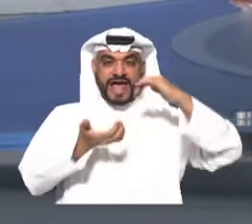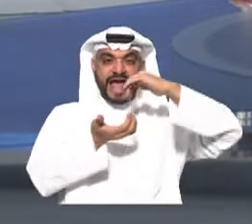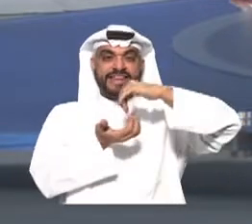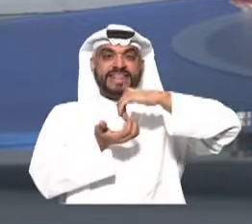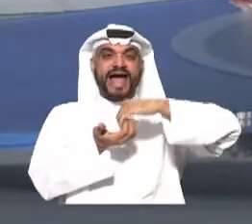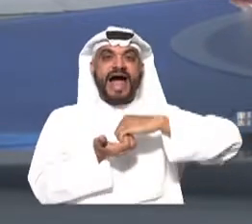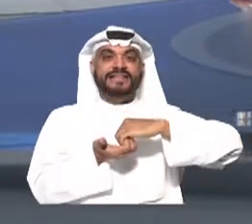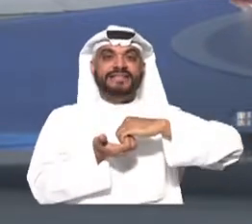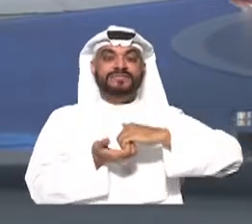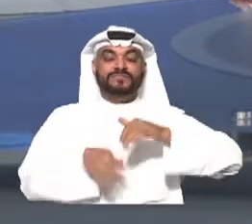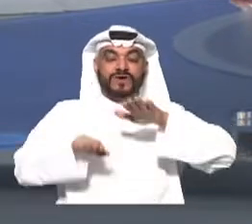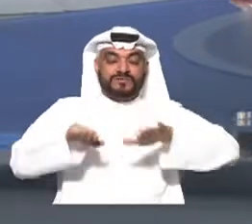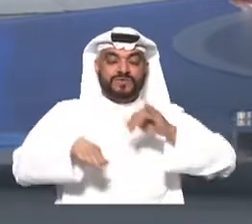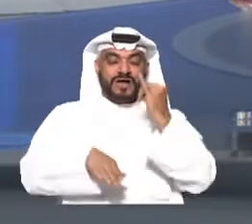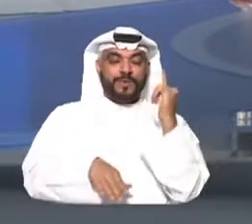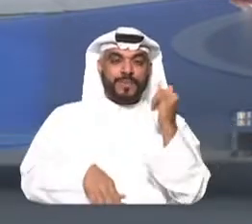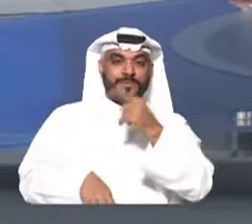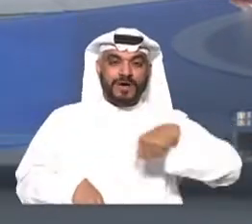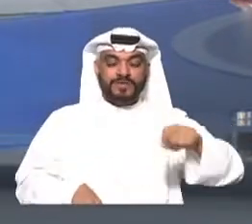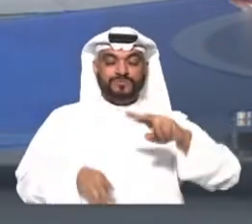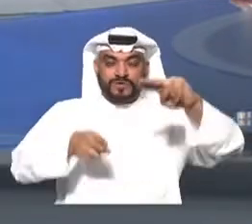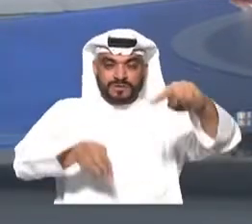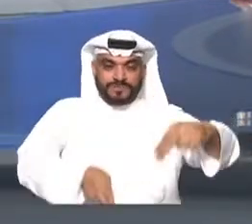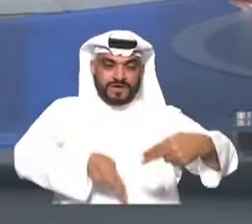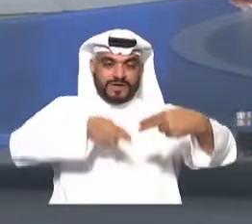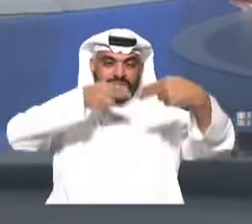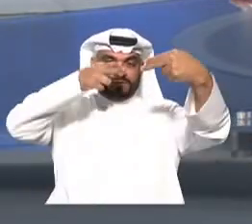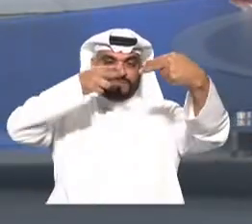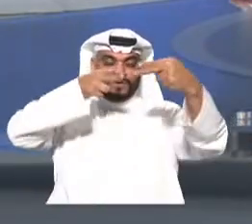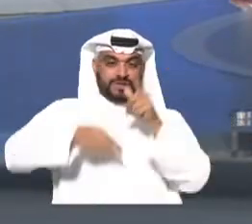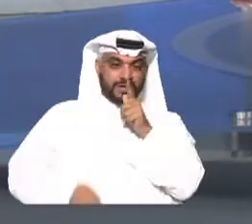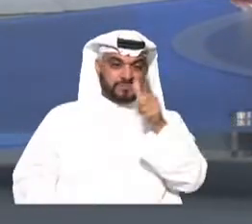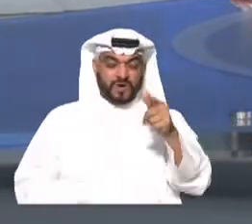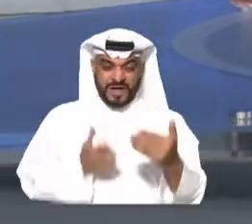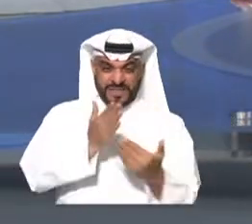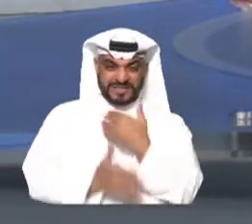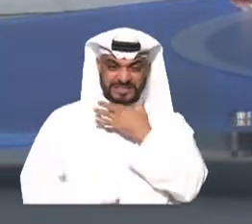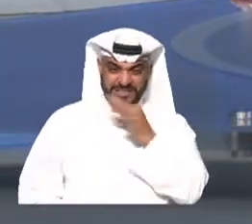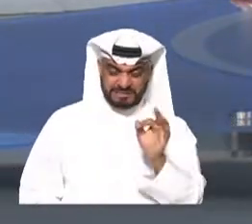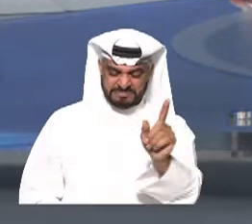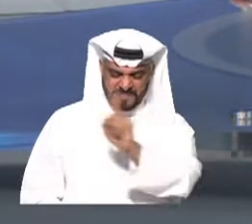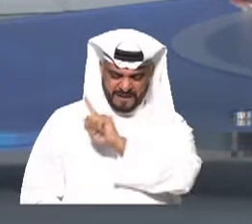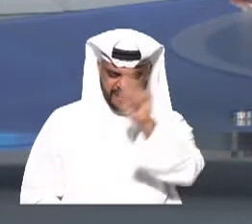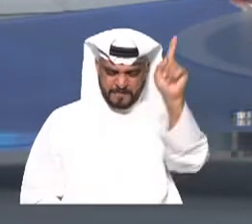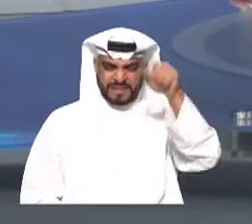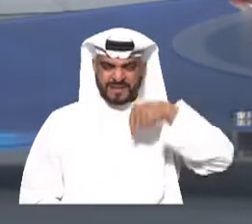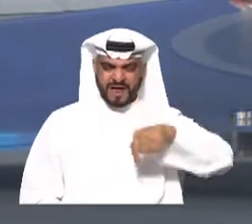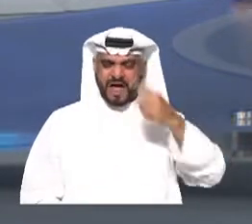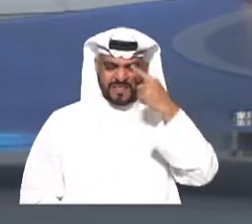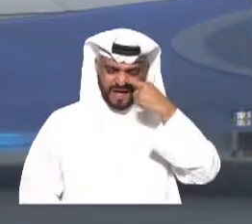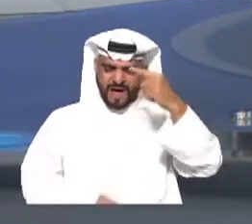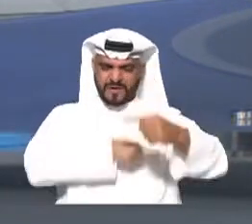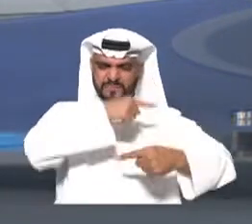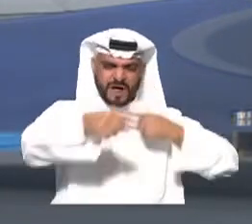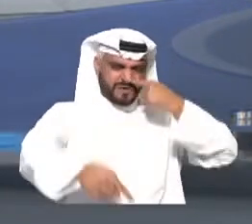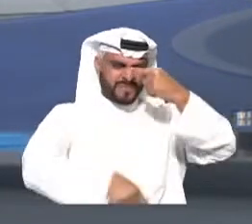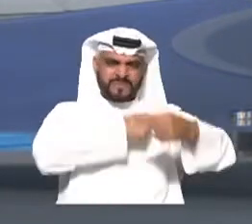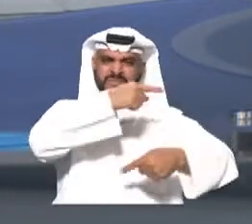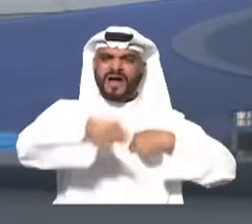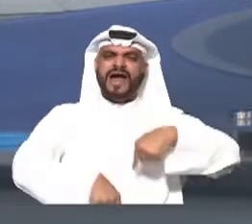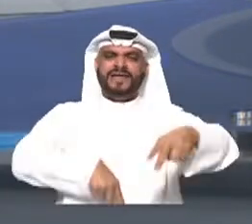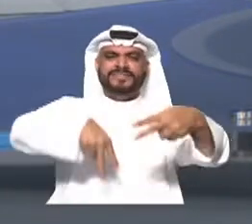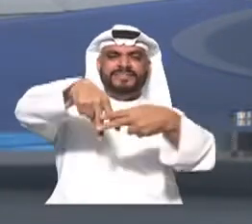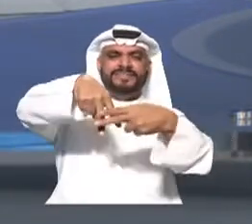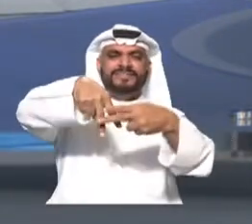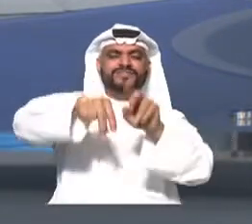عقد افتراضيا عبر تقنية الاتصال المرئي، ليس جديدا ولا استثنائيا ما يفعله العدو الصهيوني في الأقصى